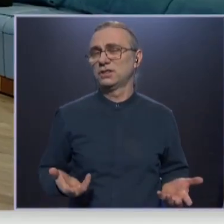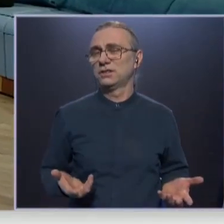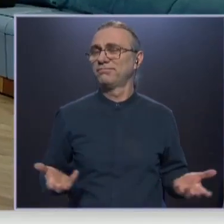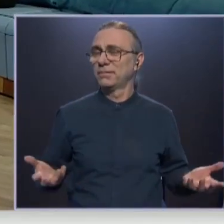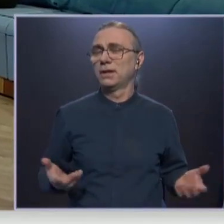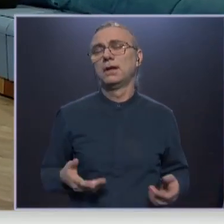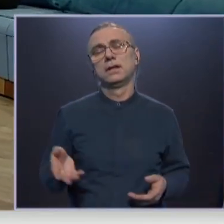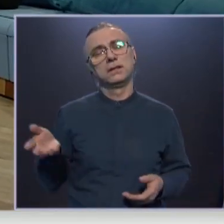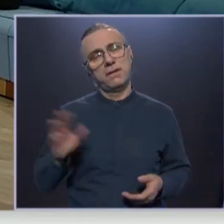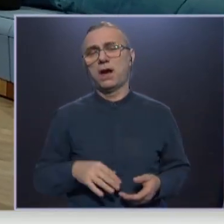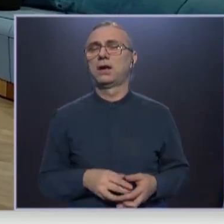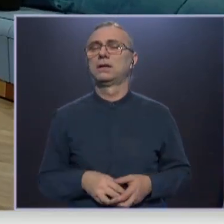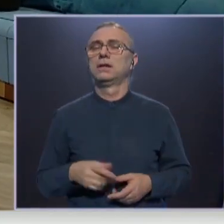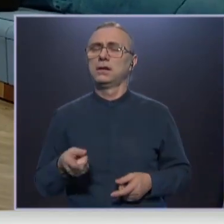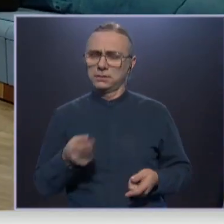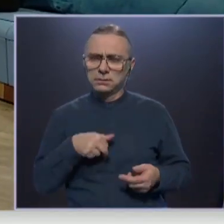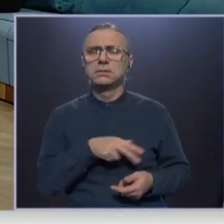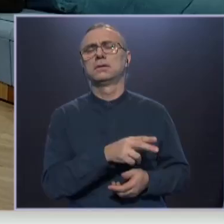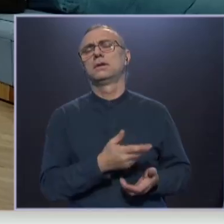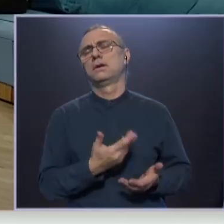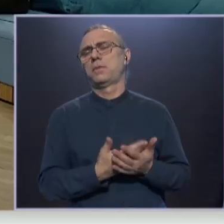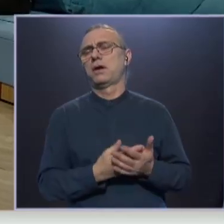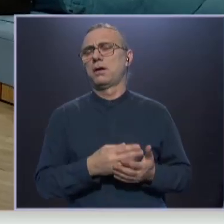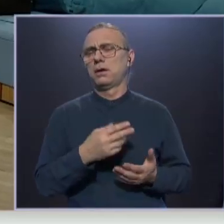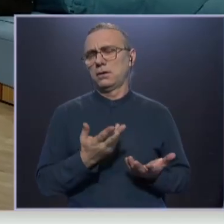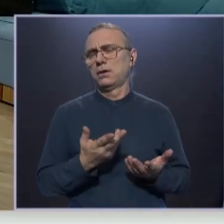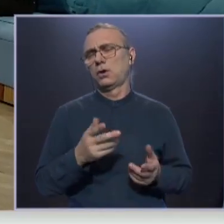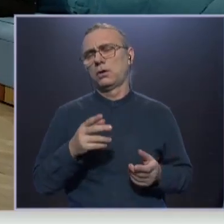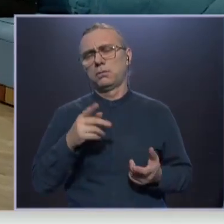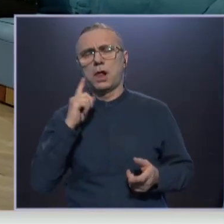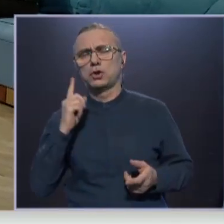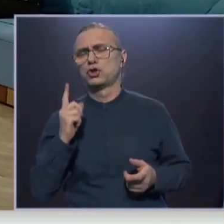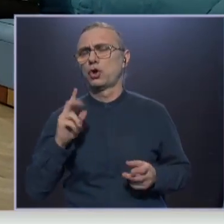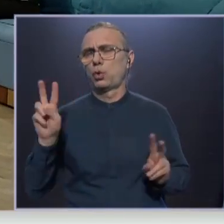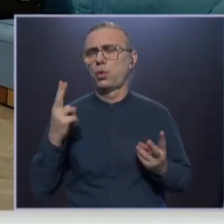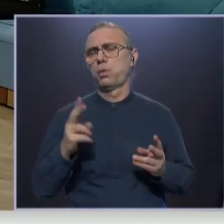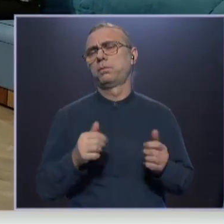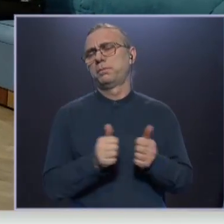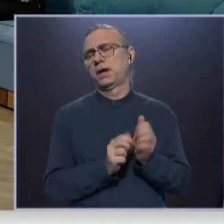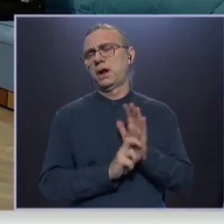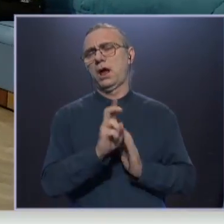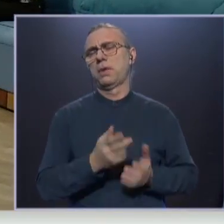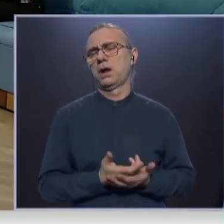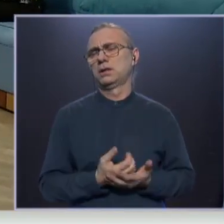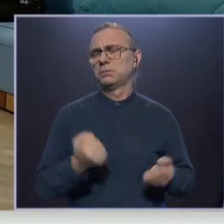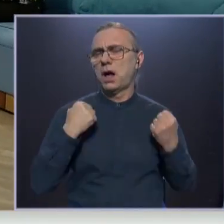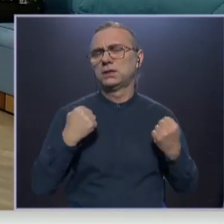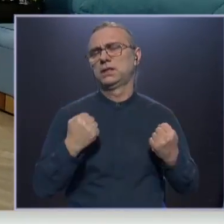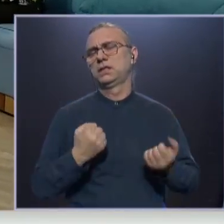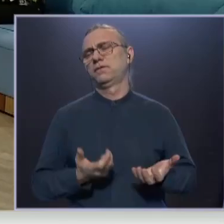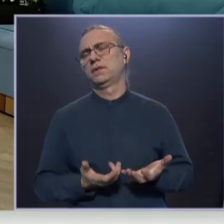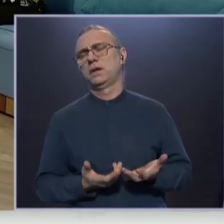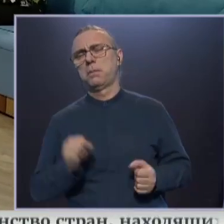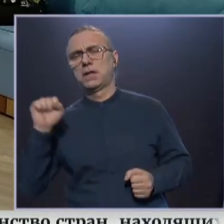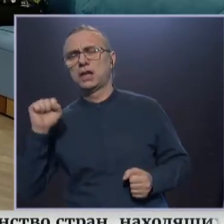Помимо воскресной школы, вот есть подростковые, там есть военно-патриотические, есть какие-то спортивные кружки. При храме что-то. Не значит, что при храме